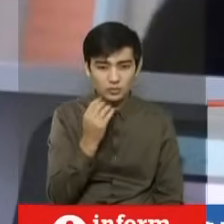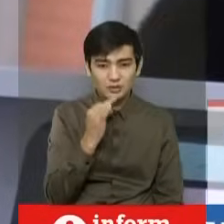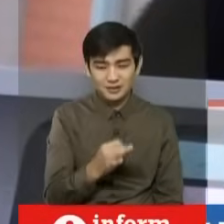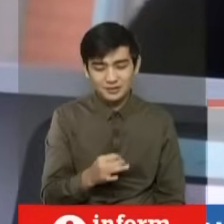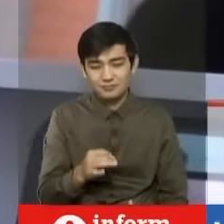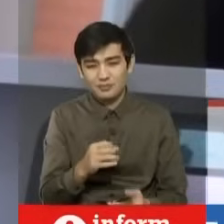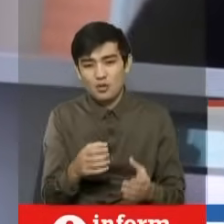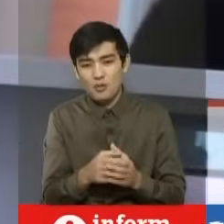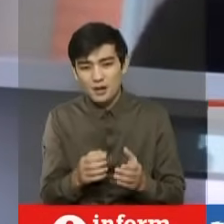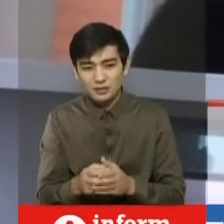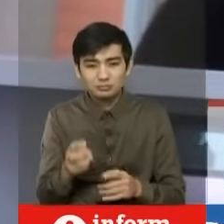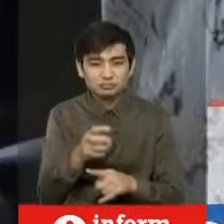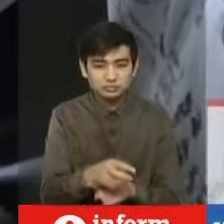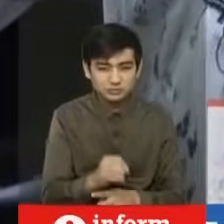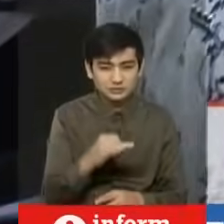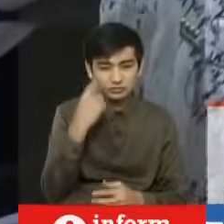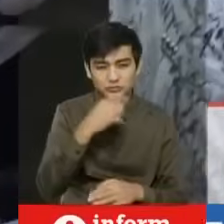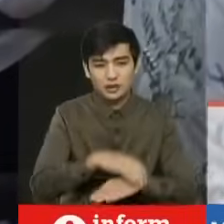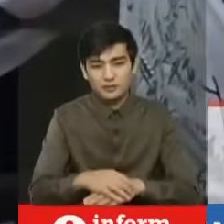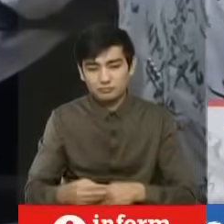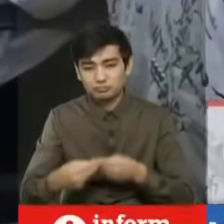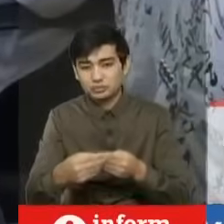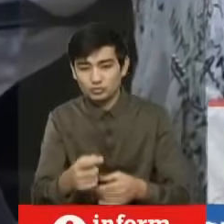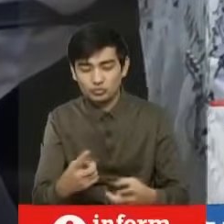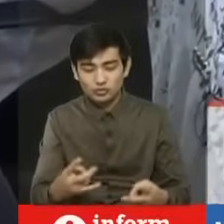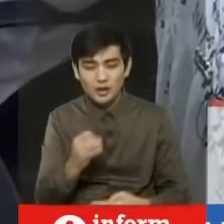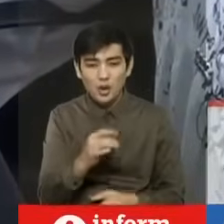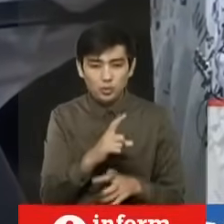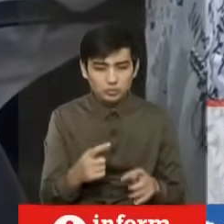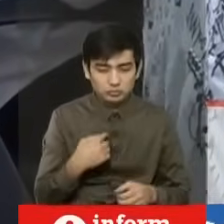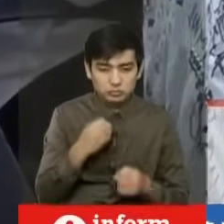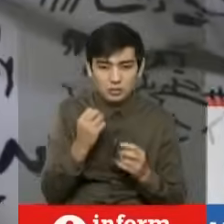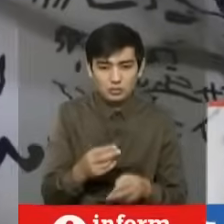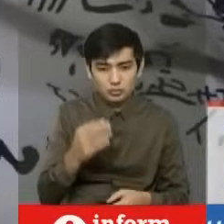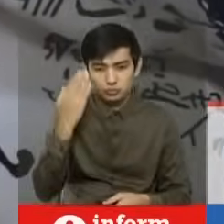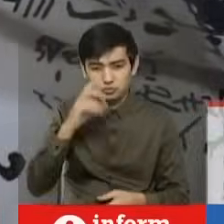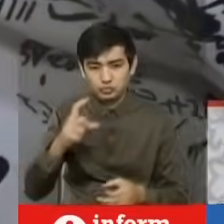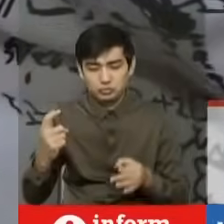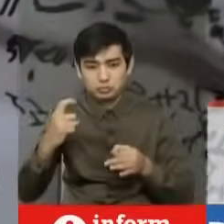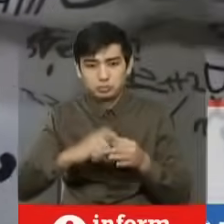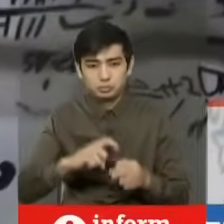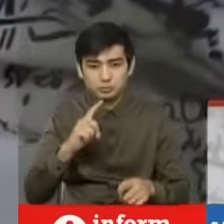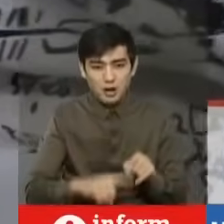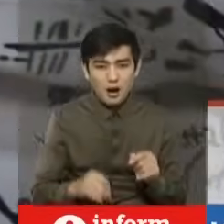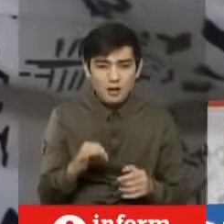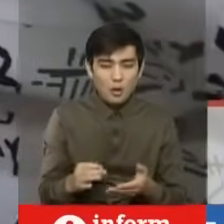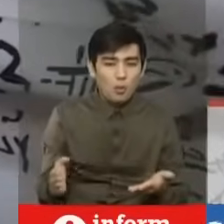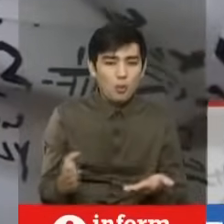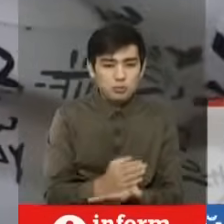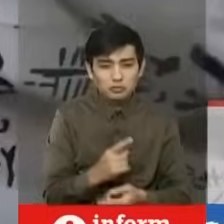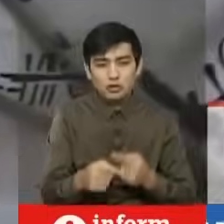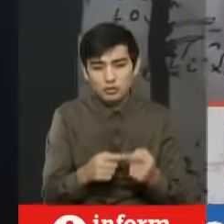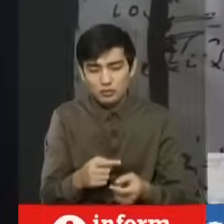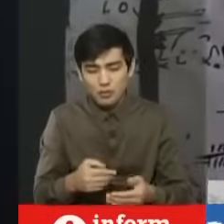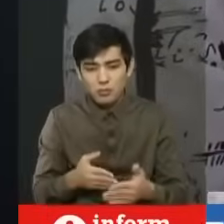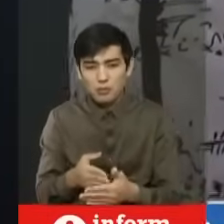компании услугой Вот только людей возмущает Почему приписывают лишних людей быстро а убирают только через забивание порогов